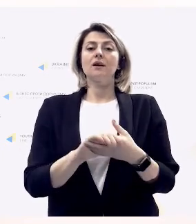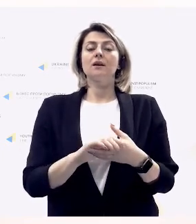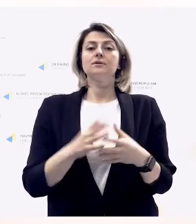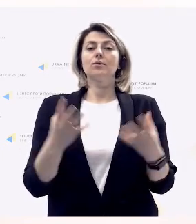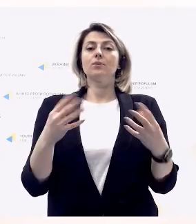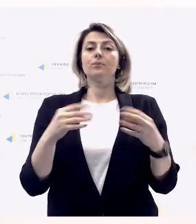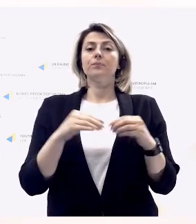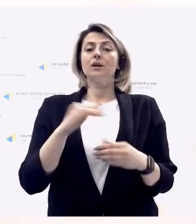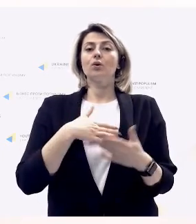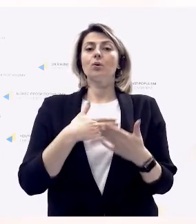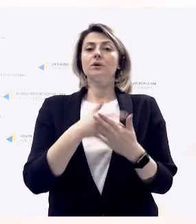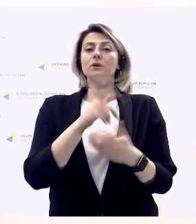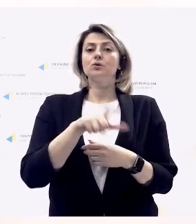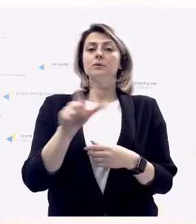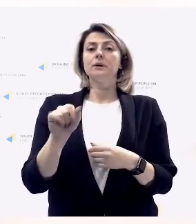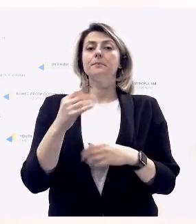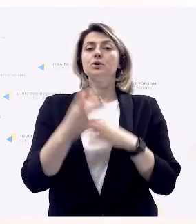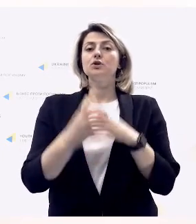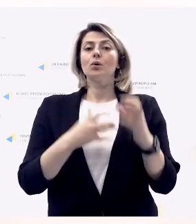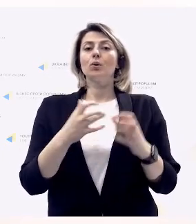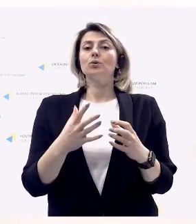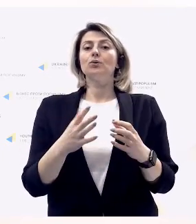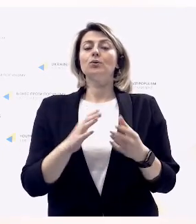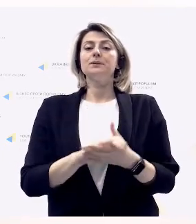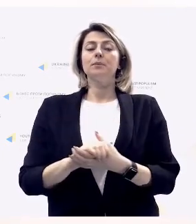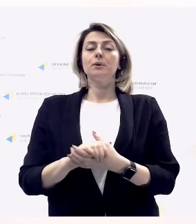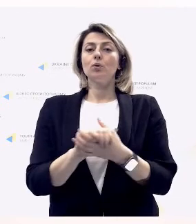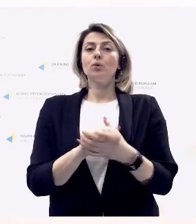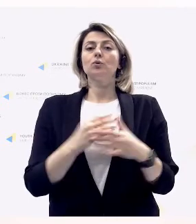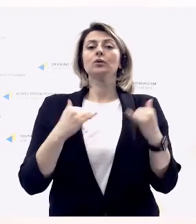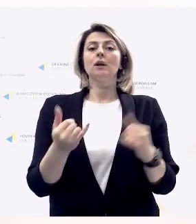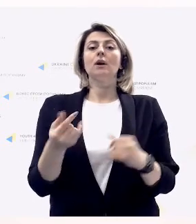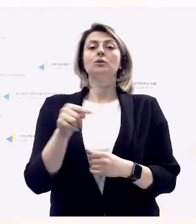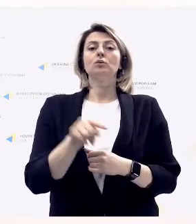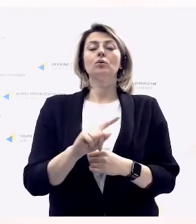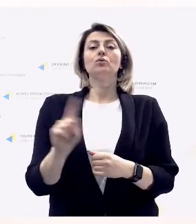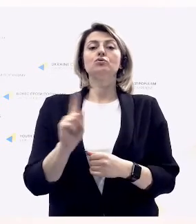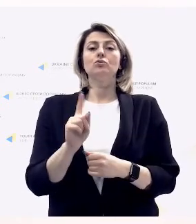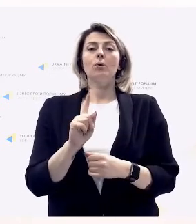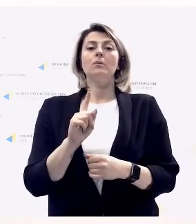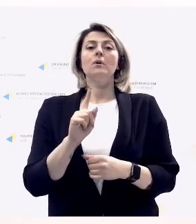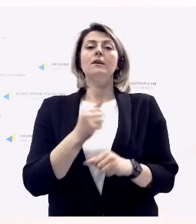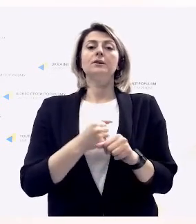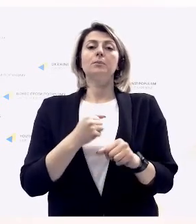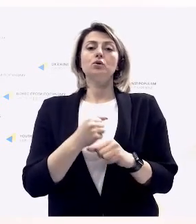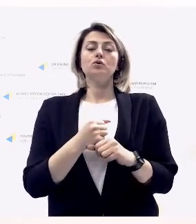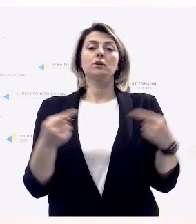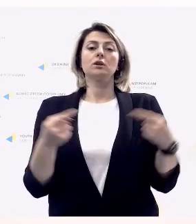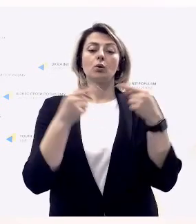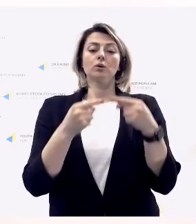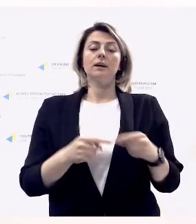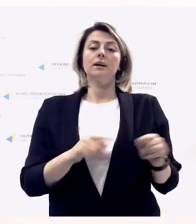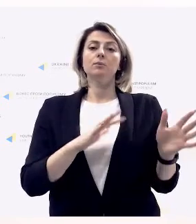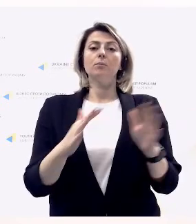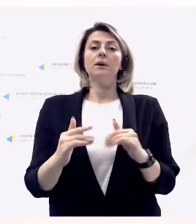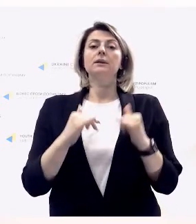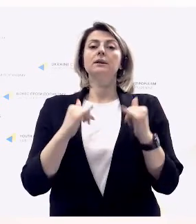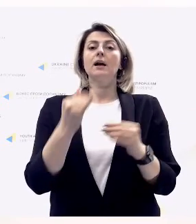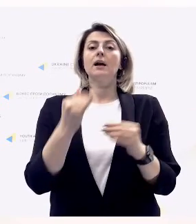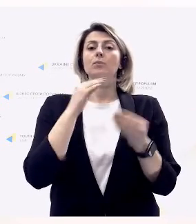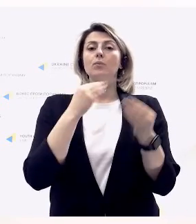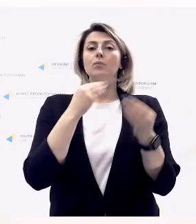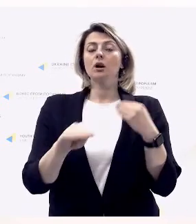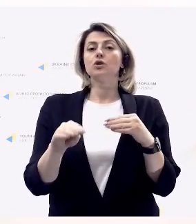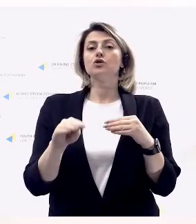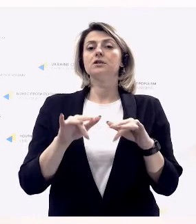громадянським суспільством, міжнародною спільнотою для того, щоб відпрацювати конкретні моменти для покращення ситуації